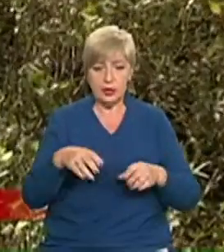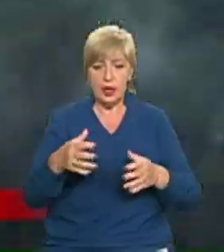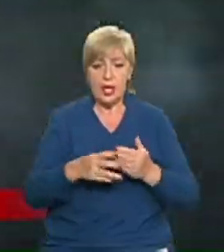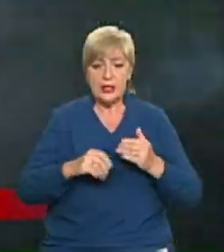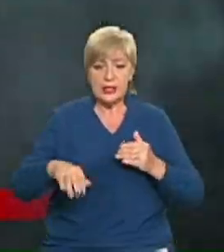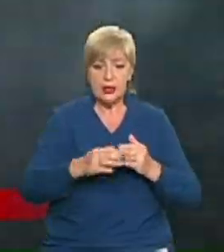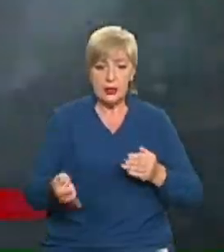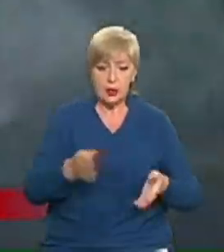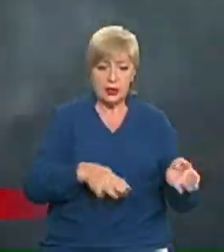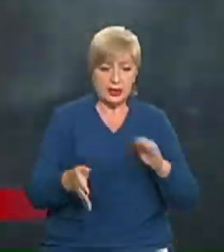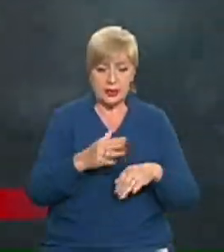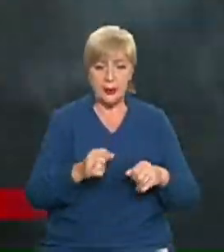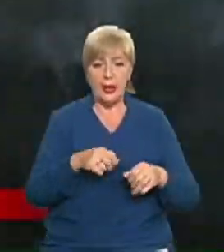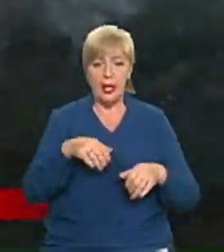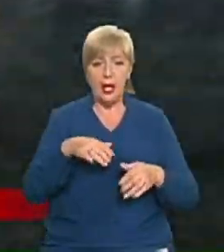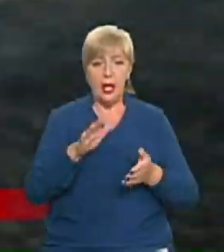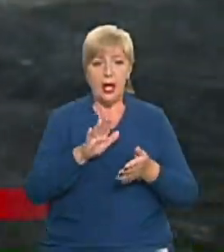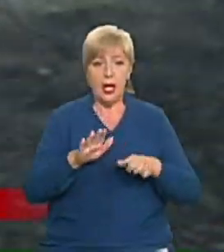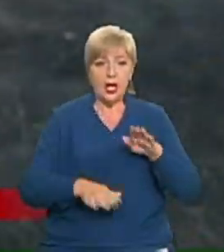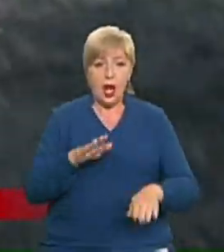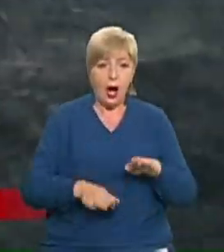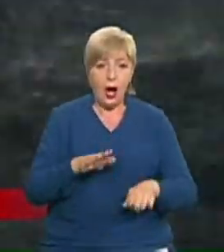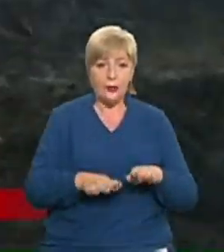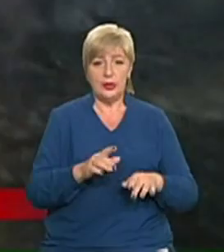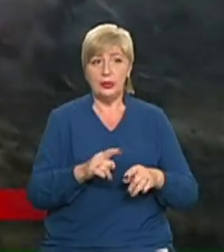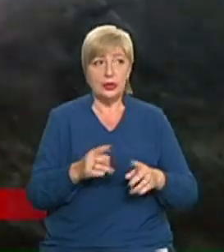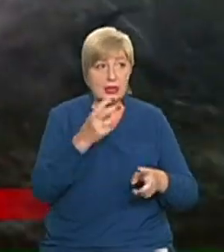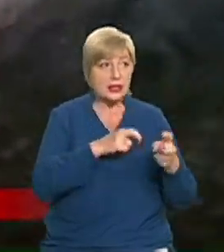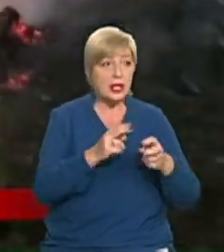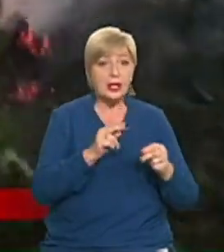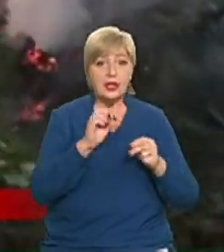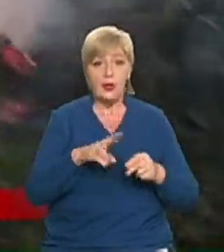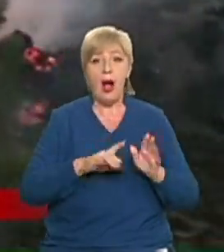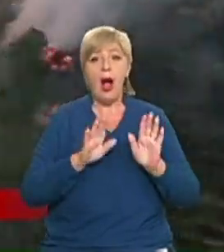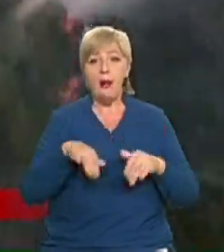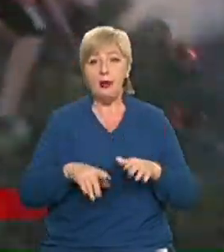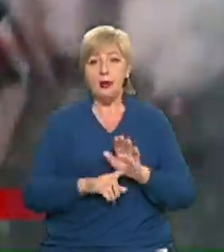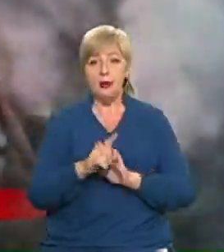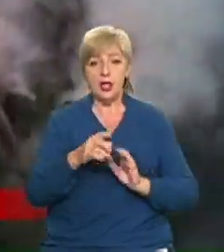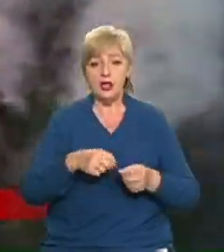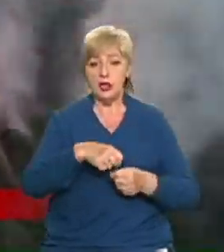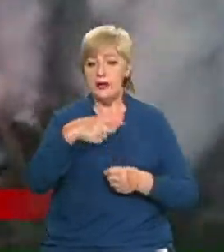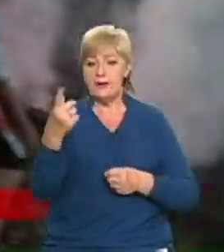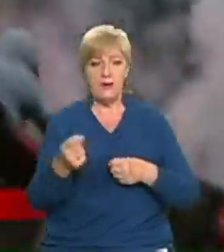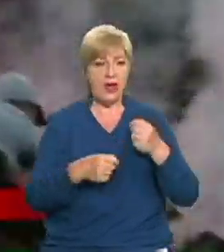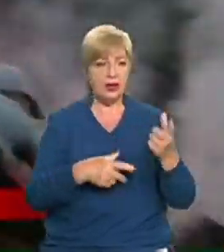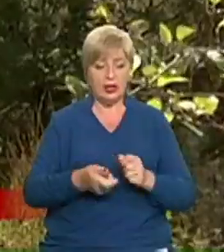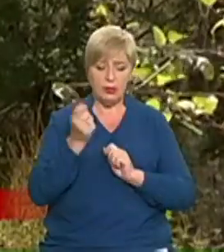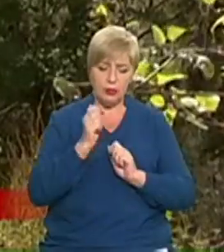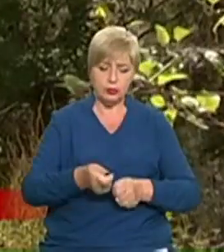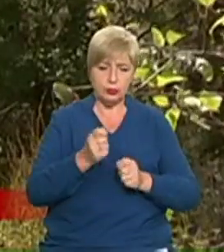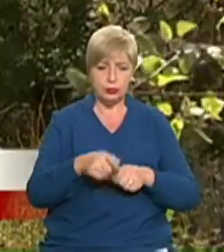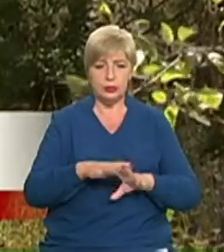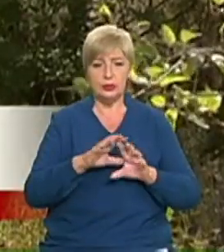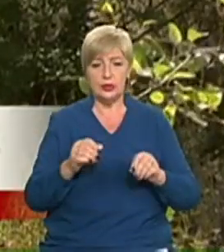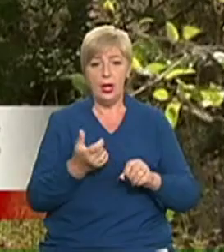не допомагало. І ногами тушили, і все іскали, чим можна було потушити, а потім ветками почали. Самий був найкращий спосіб.